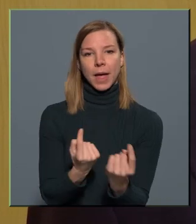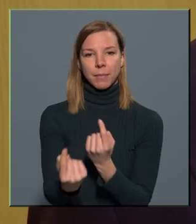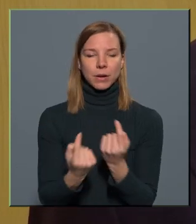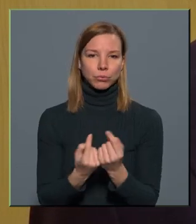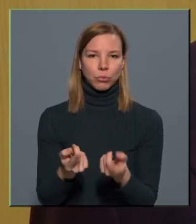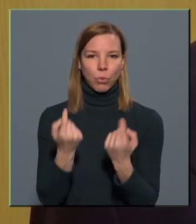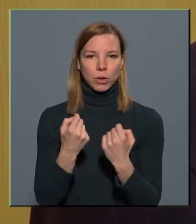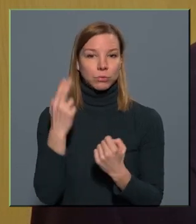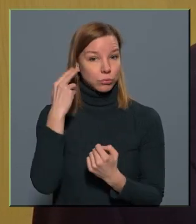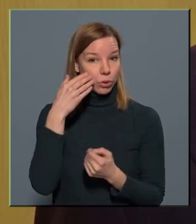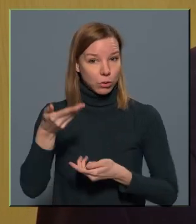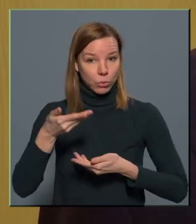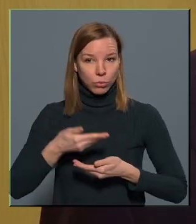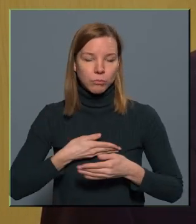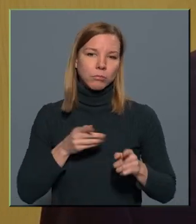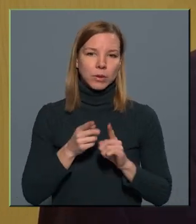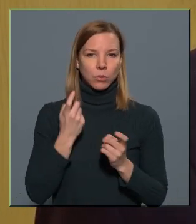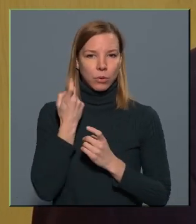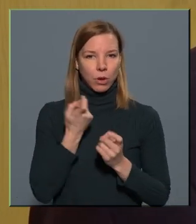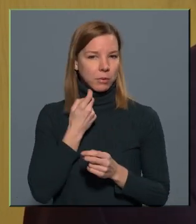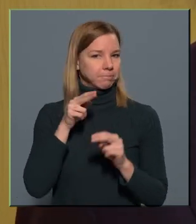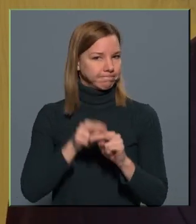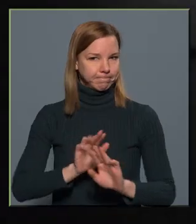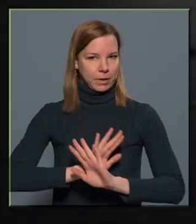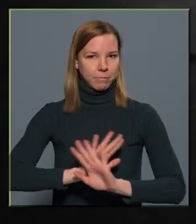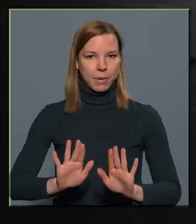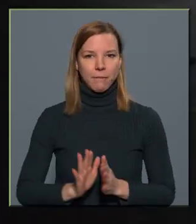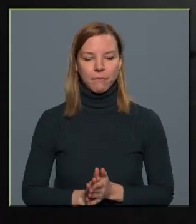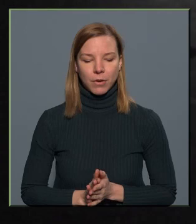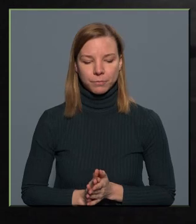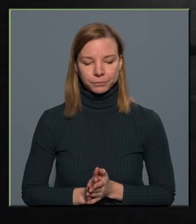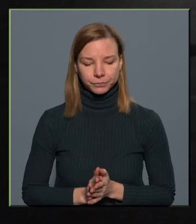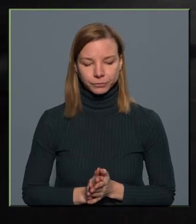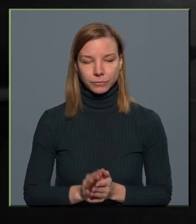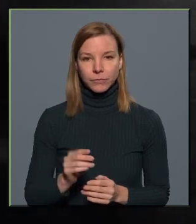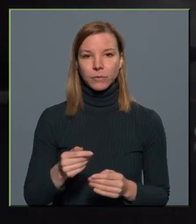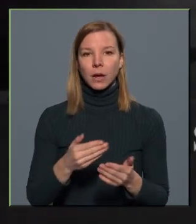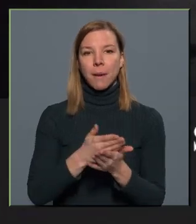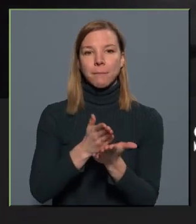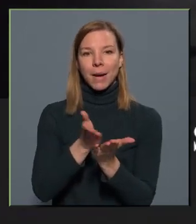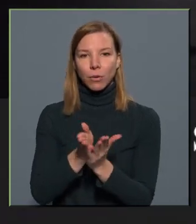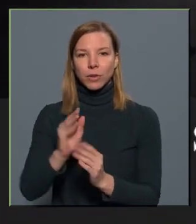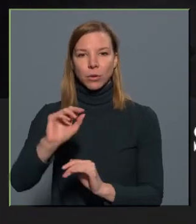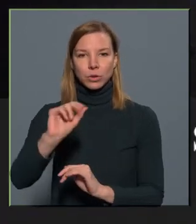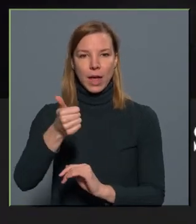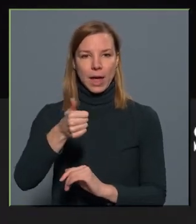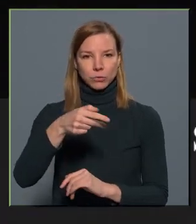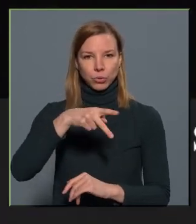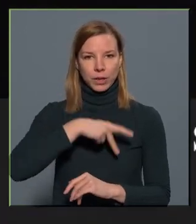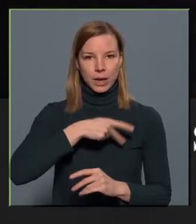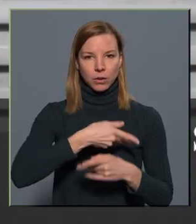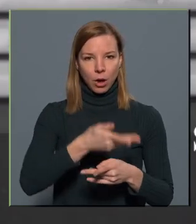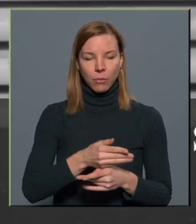hogy azt gondolom, hogy ez egy teljesen rendben van, hogy ez így van. Megosztott első díjas lett Schäfer Móric és Sepsi